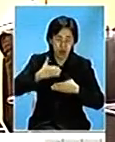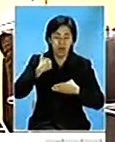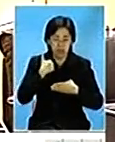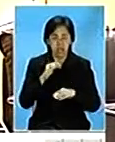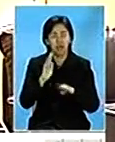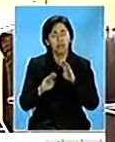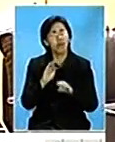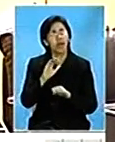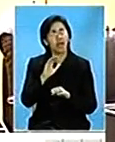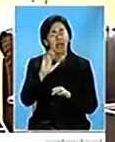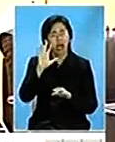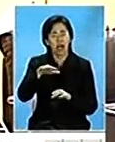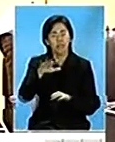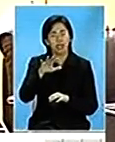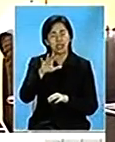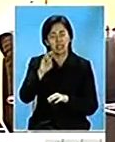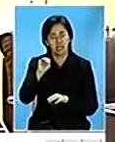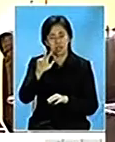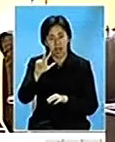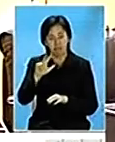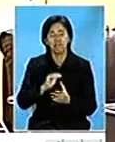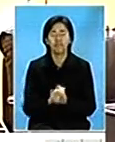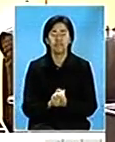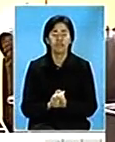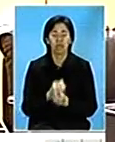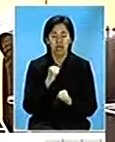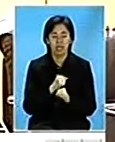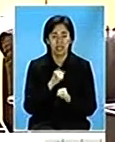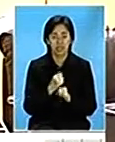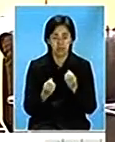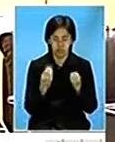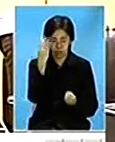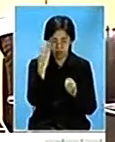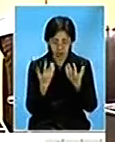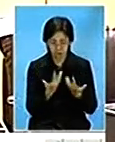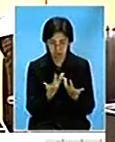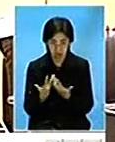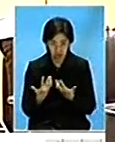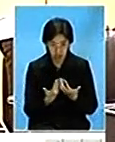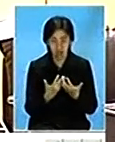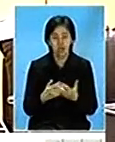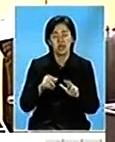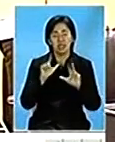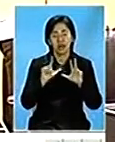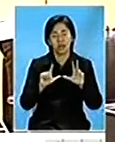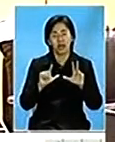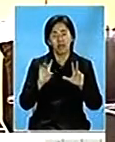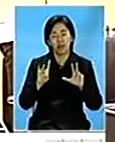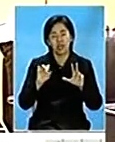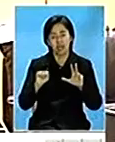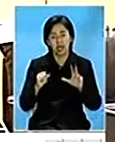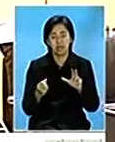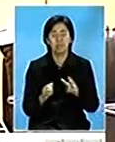วน 5,043 แห่งและดำเนินการปลูกหญ้าแฝกจำนวน 3,8 ล้าน